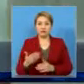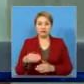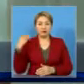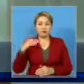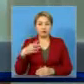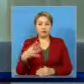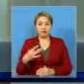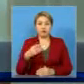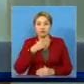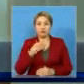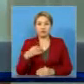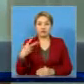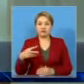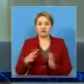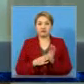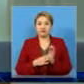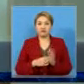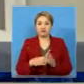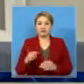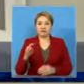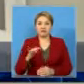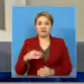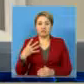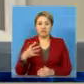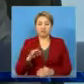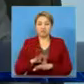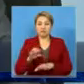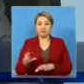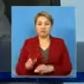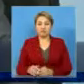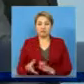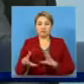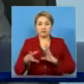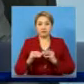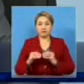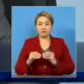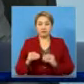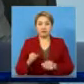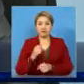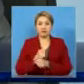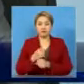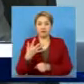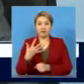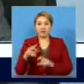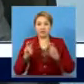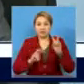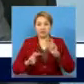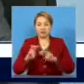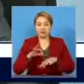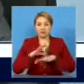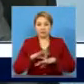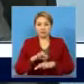Актюбе 40, в Артукском районе 29 и Каргалинском 4. Всего у нас функционирует 5 лабораторий,